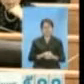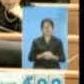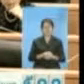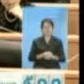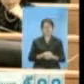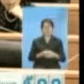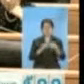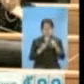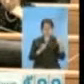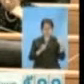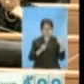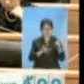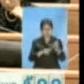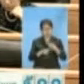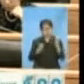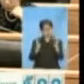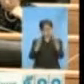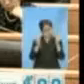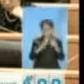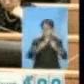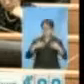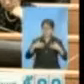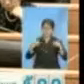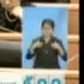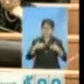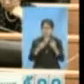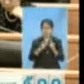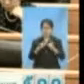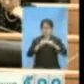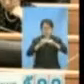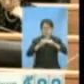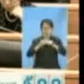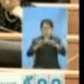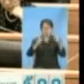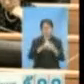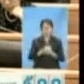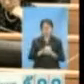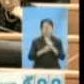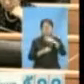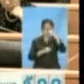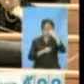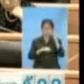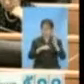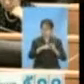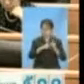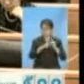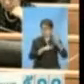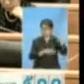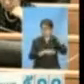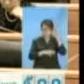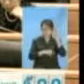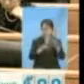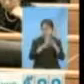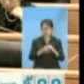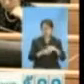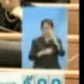สนุกสนานนึกคืนเคร่งกันจนเป็นที่ลือชื่อกันไปว่าฟูลมูนปาร์ตี้นะครับท่านประธานก็เ